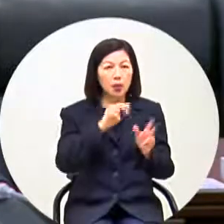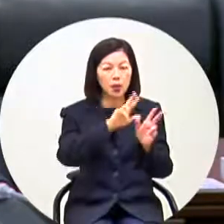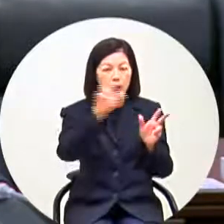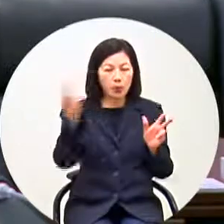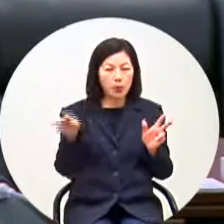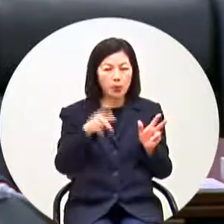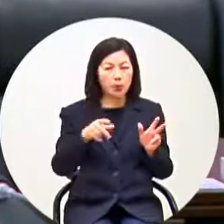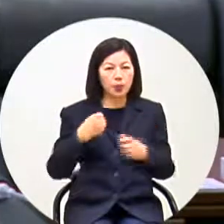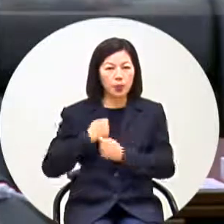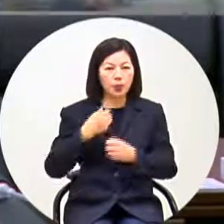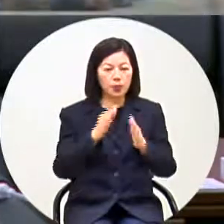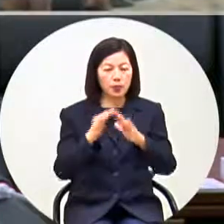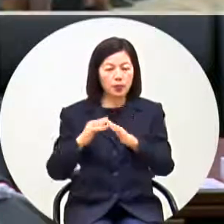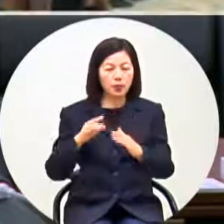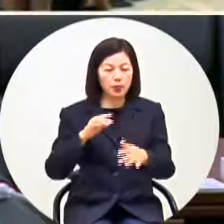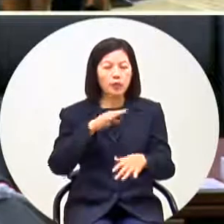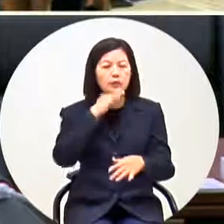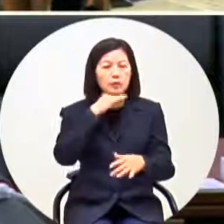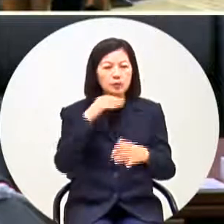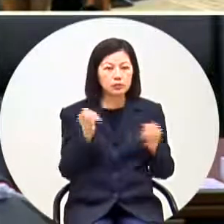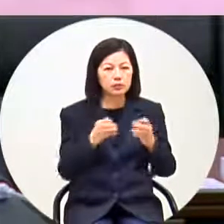们的